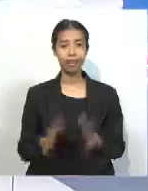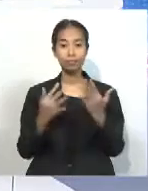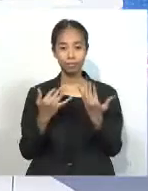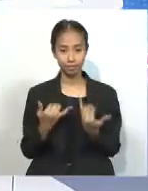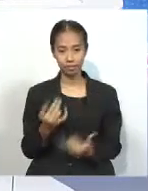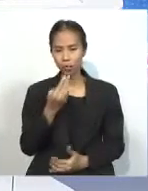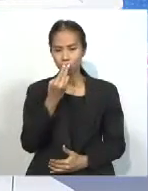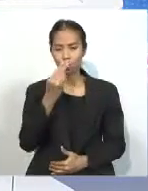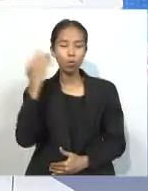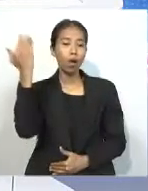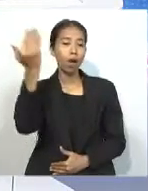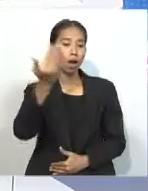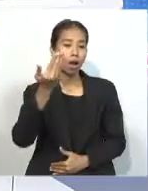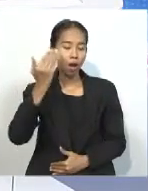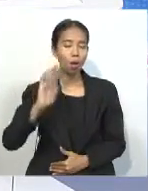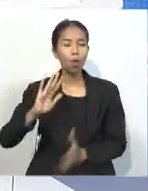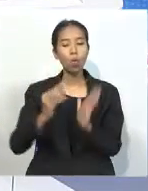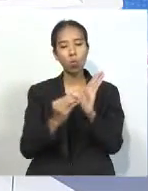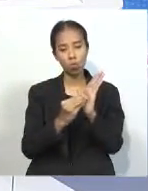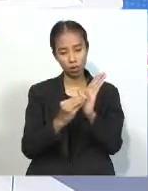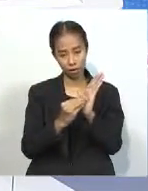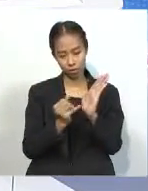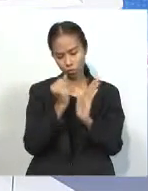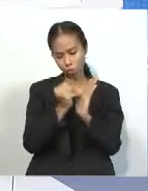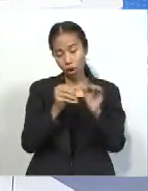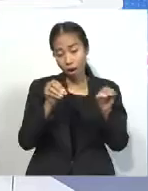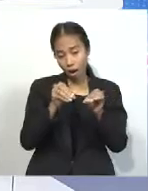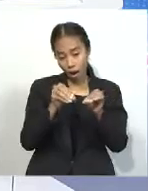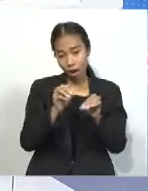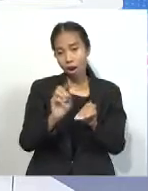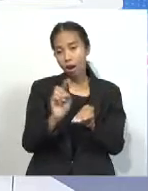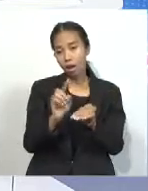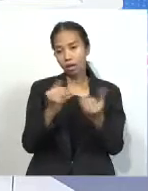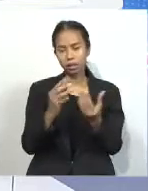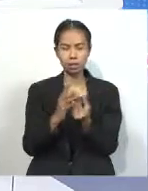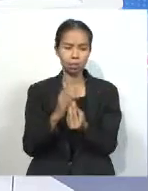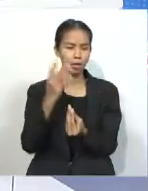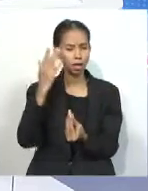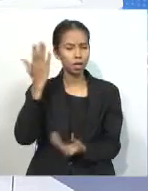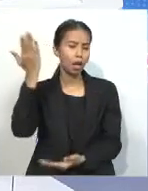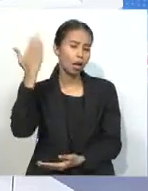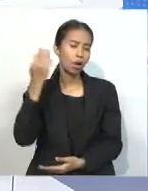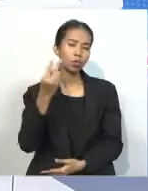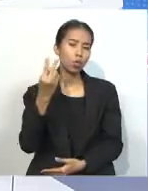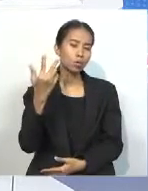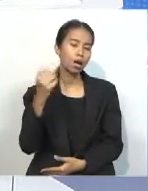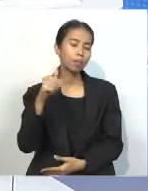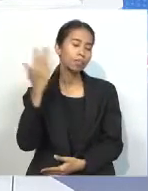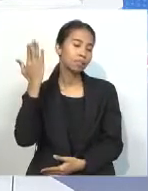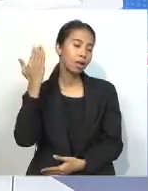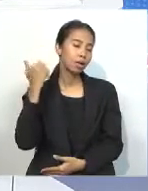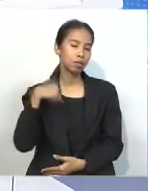มาตรวจสอบคุณภาพอากาศในพื้นที่กรุงเทพมหานครและปริมณฑลกันต่อนะคะในช่วง 2-3 วันที่ผ่านมาเนี่ยหลายๆค